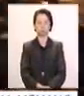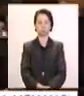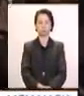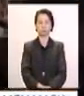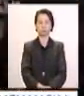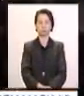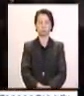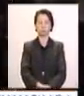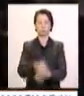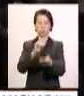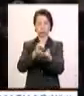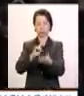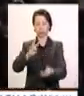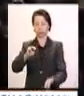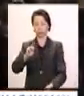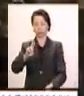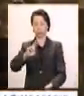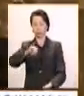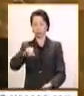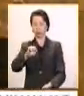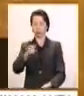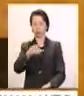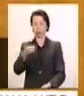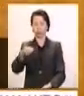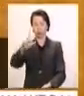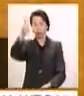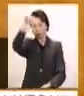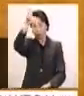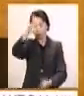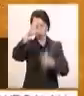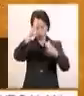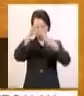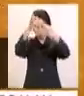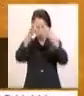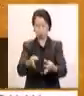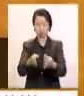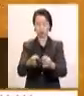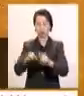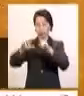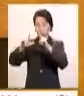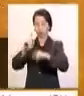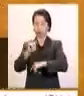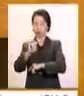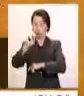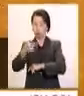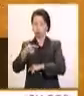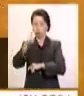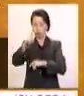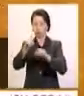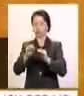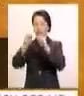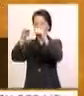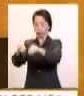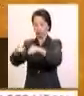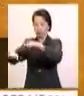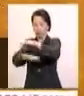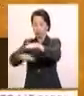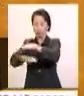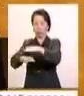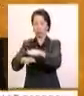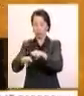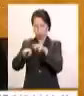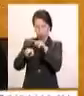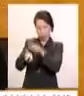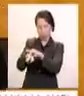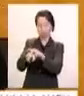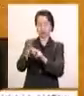Selain itu, Datuk Seri Dr. Mujahid berkata kerajaan turut memutuskan untuk meletakkan tabung haji di bawah pengawasan Bank Negara